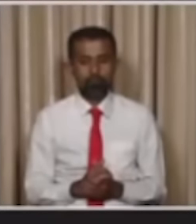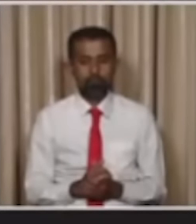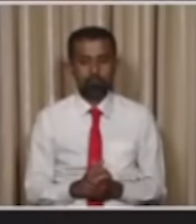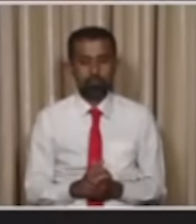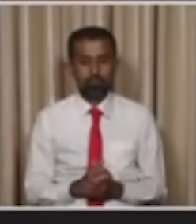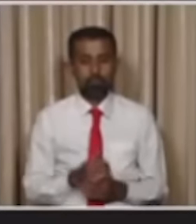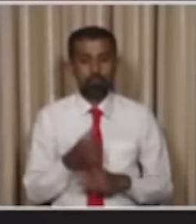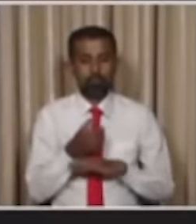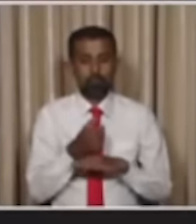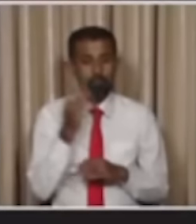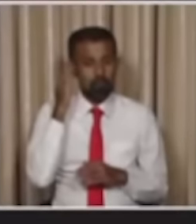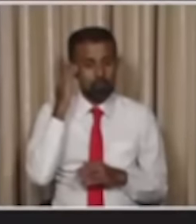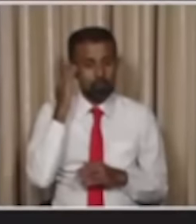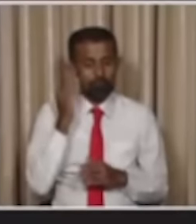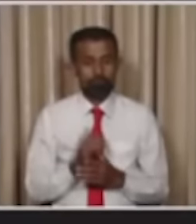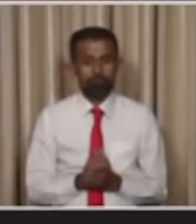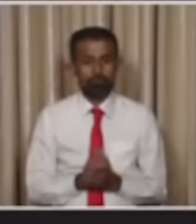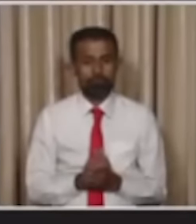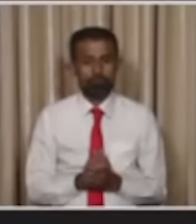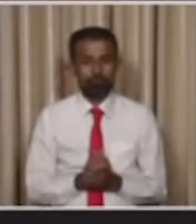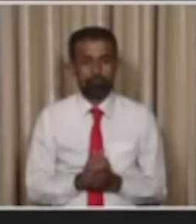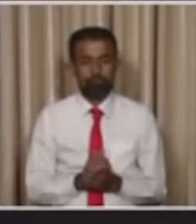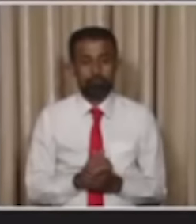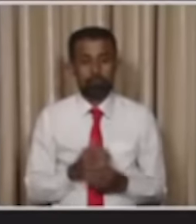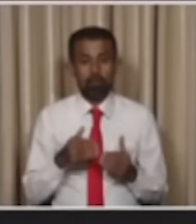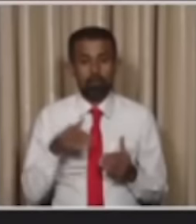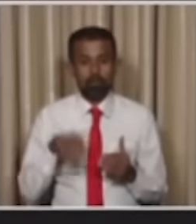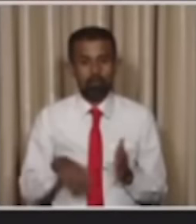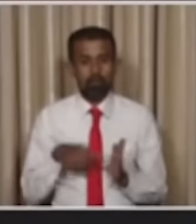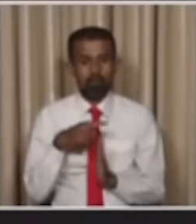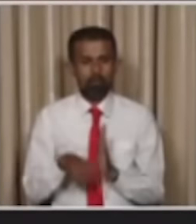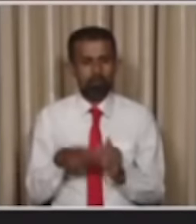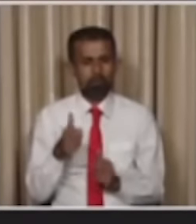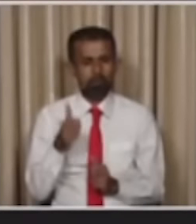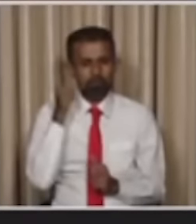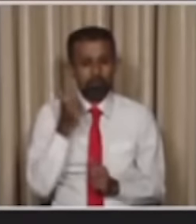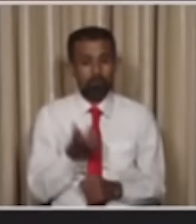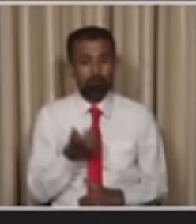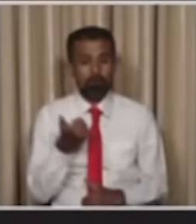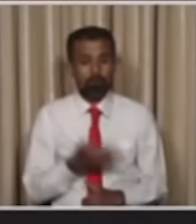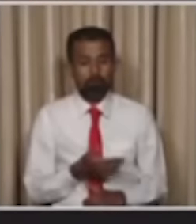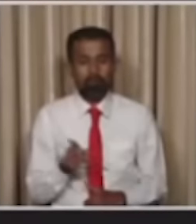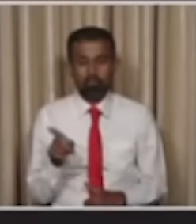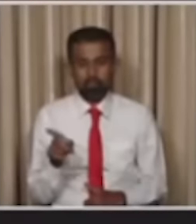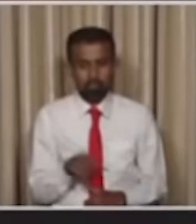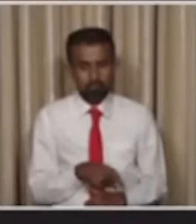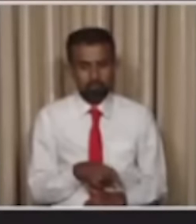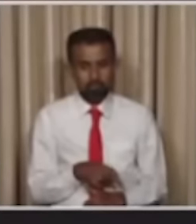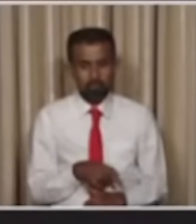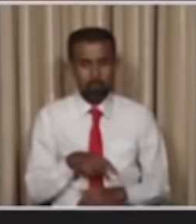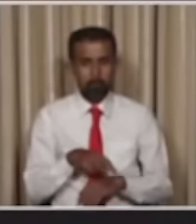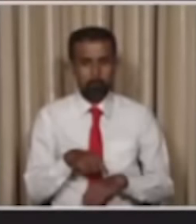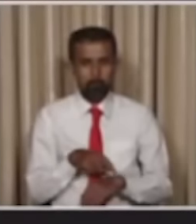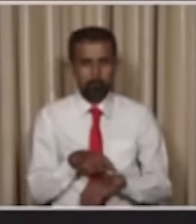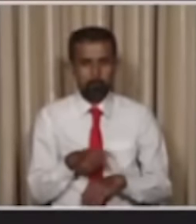කරු සභාපතිතුමියනි, අද ලංකා ඉතිහාසයේ බොහොම තීරණාත්මක දවසක්. මීට පැය